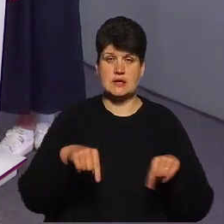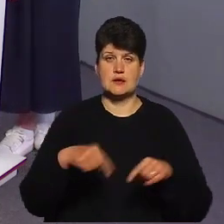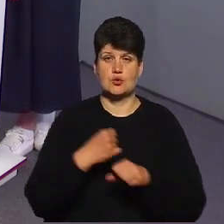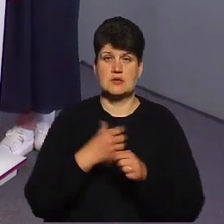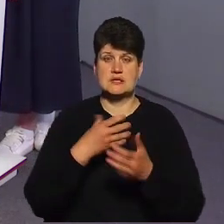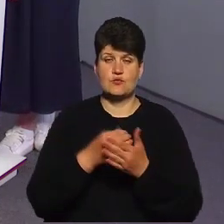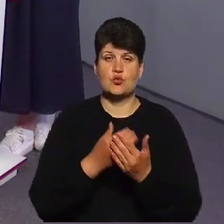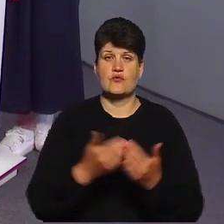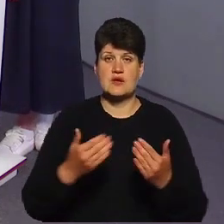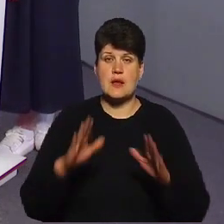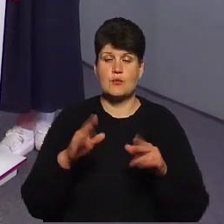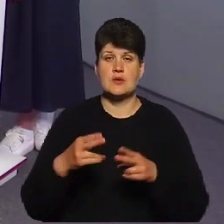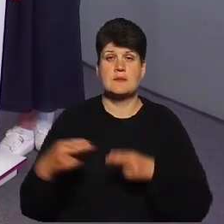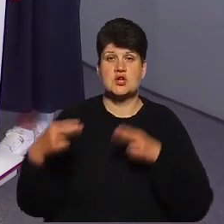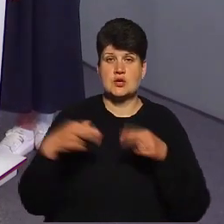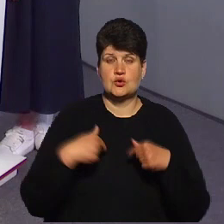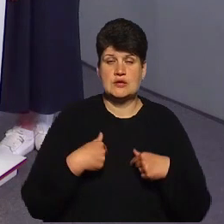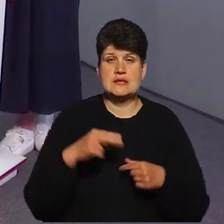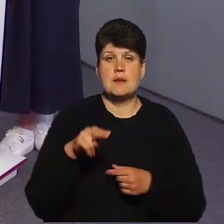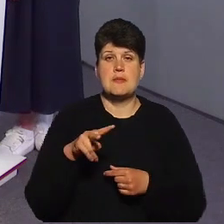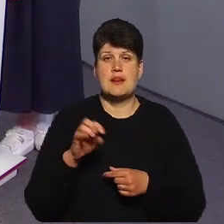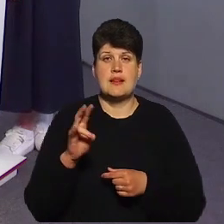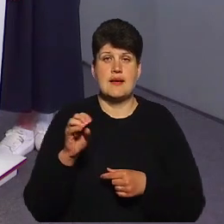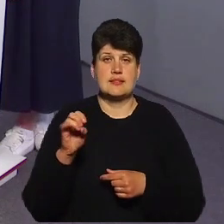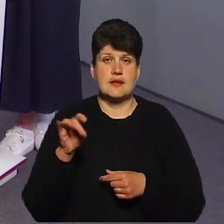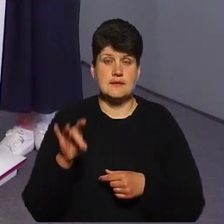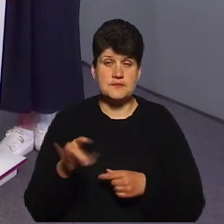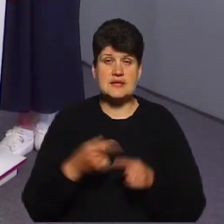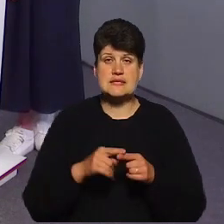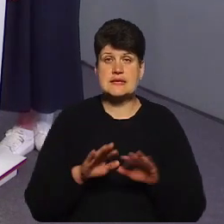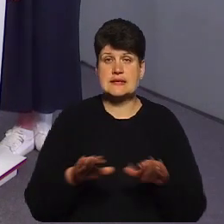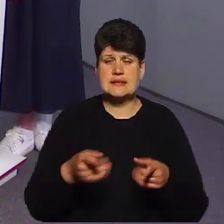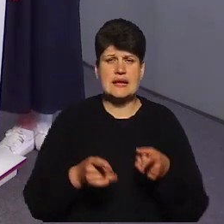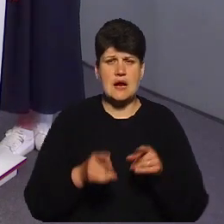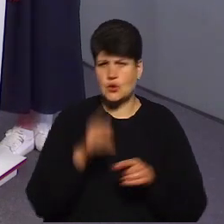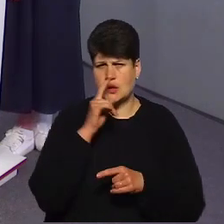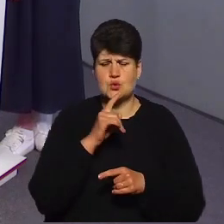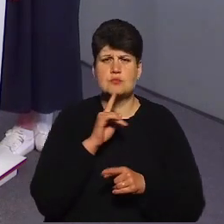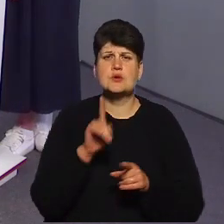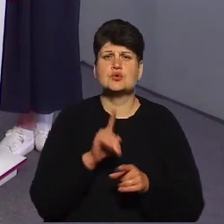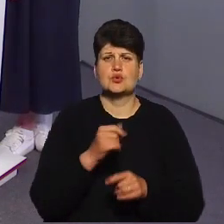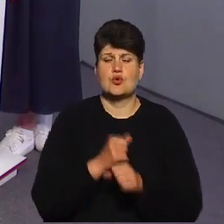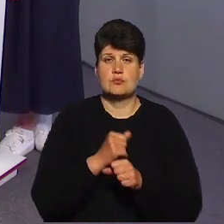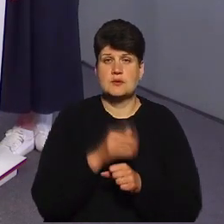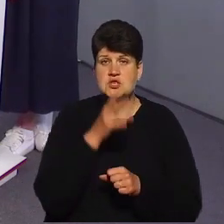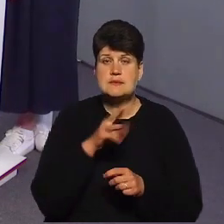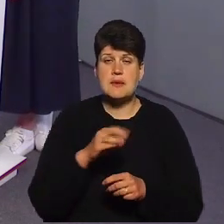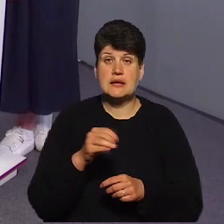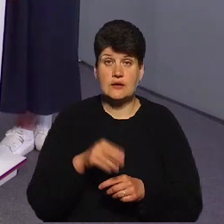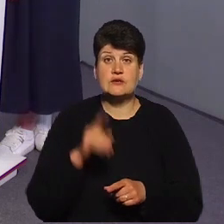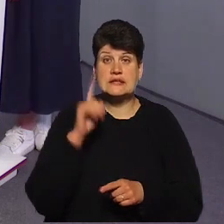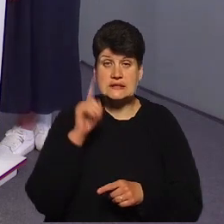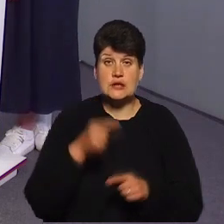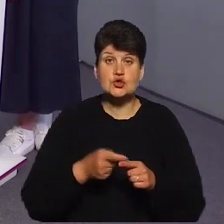потім приїжджали до нас на пленер. Тобто це діти, які реально не розуміли, що відбувається під час Майдану, вони тільки знали, що це є, і їм